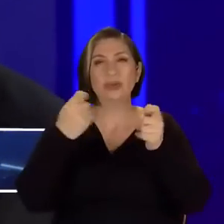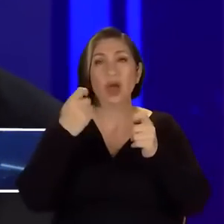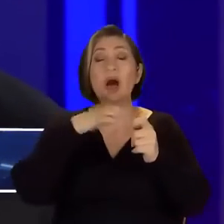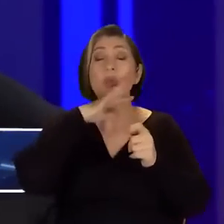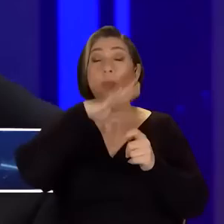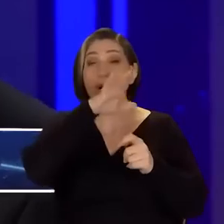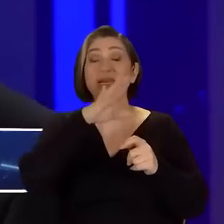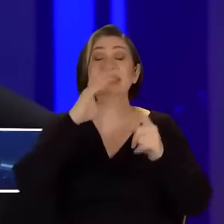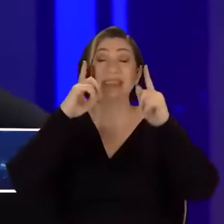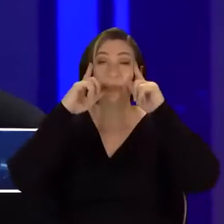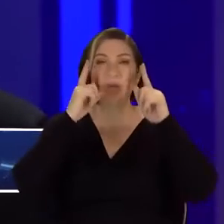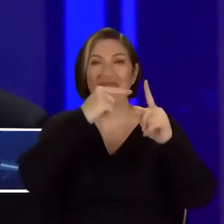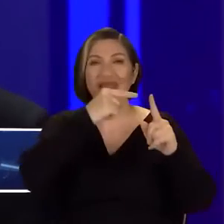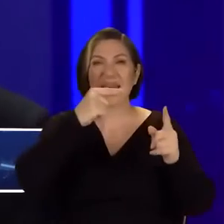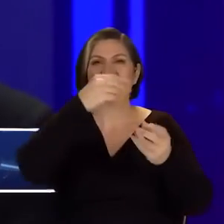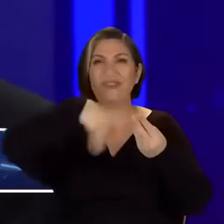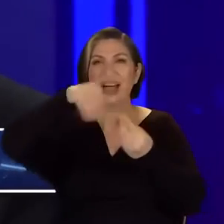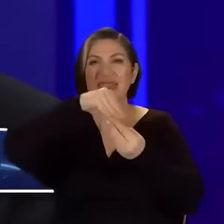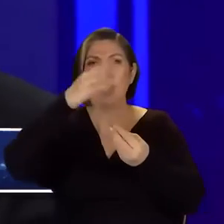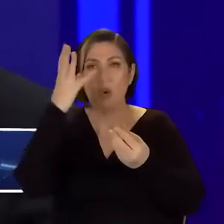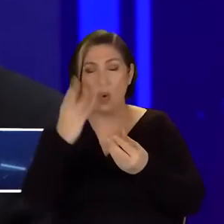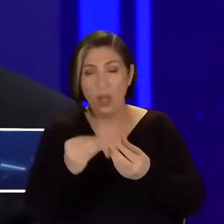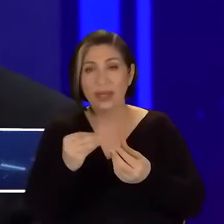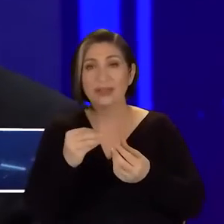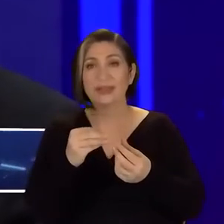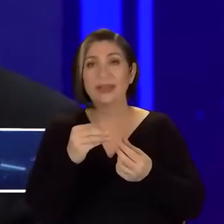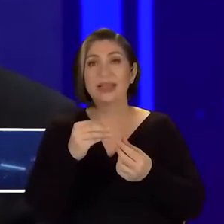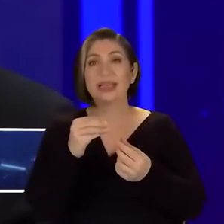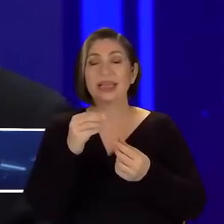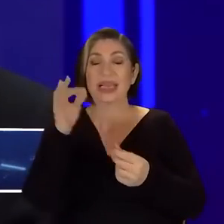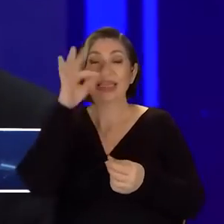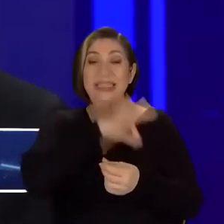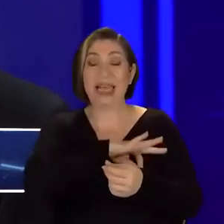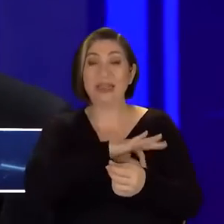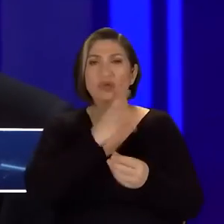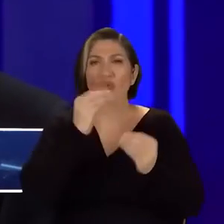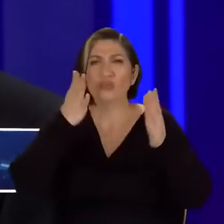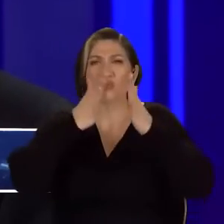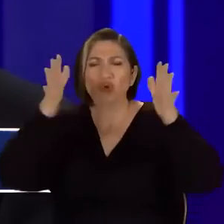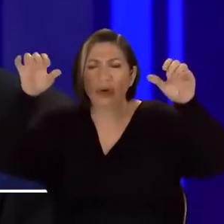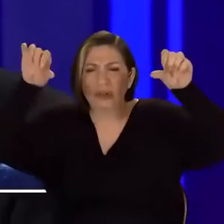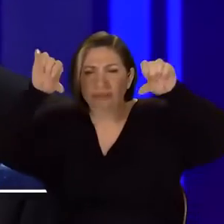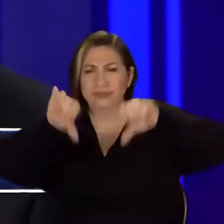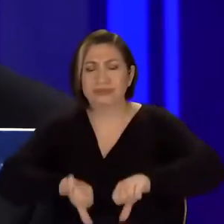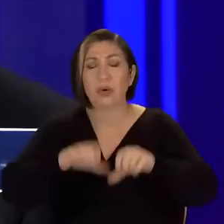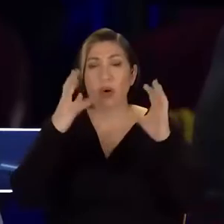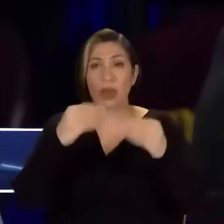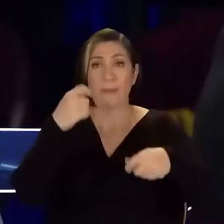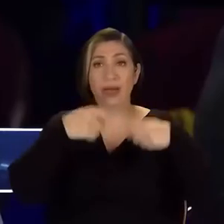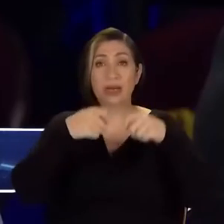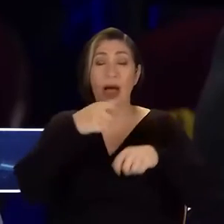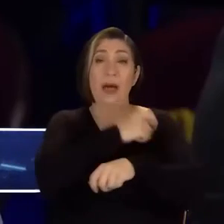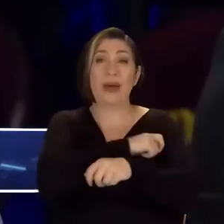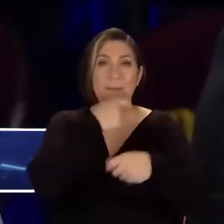negatif faizlerin etkisi altına girmiş olan ve karlılıklarında büyük düşüşler yaşayan bankalar, burada Deutsche Bank'ı